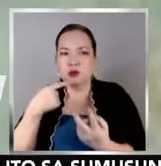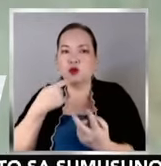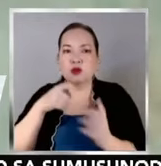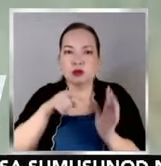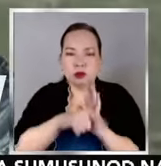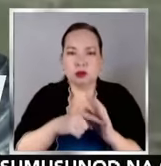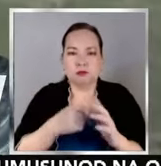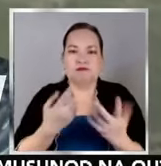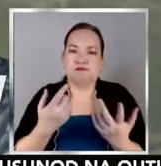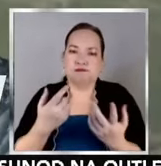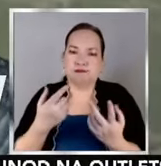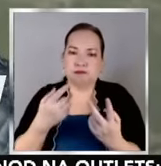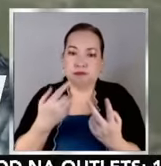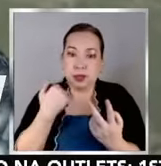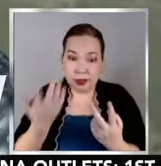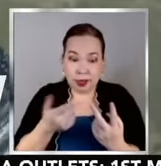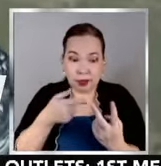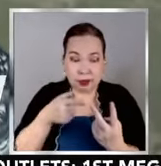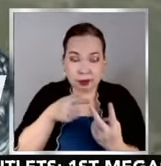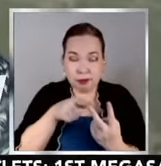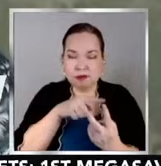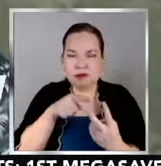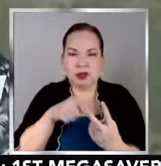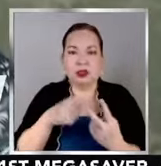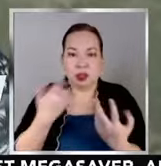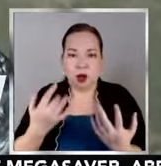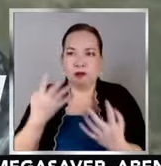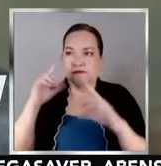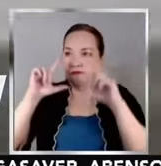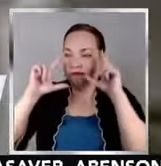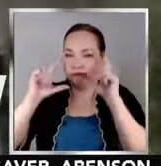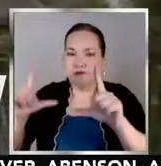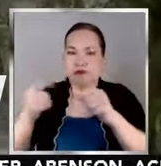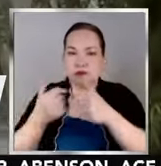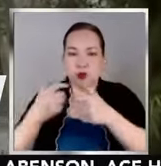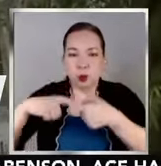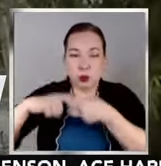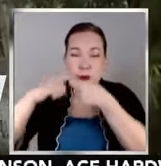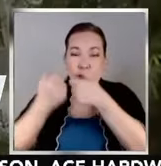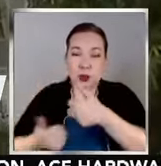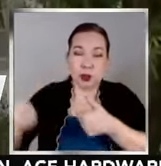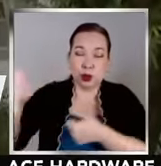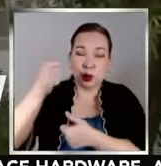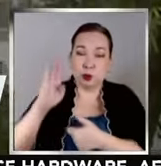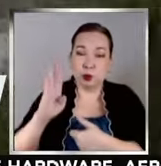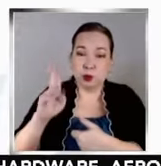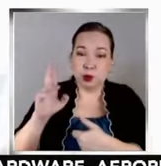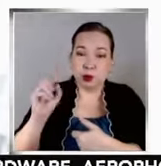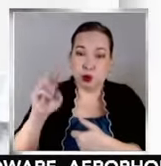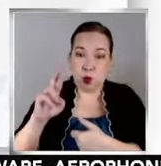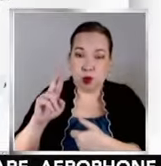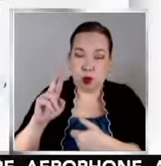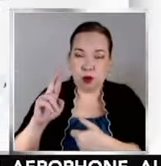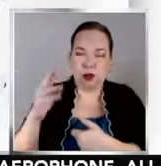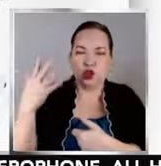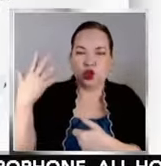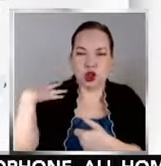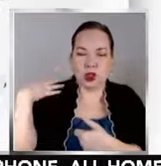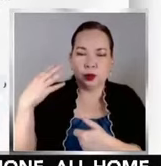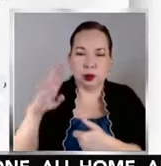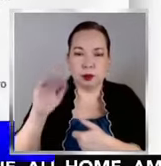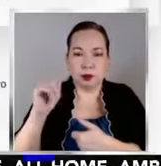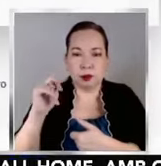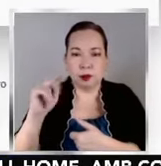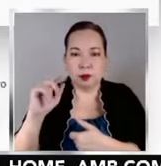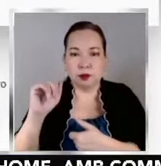kaugnay niyan si suspended Bureau of Corrections Chief Gerald Bantag. Nakitaan kasi ng Justice Department ang probable cause ang mga